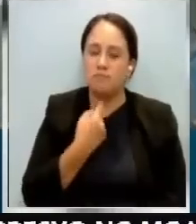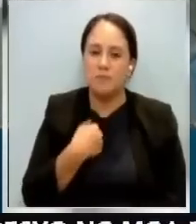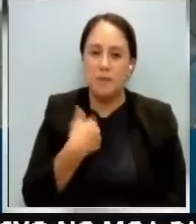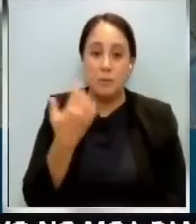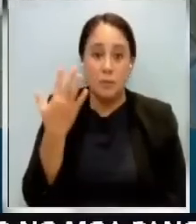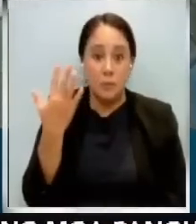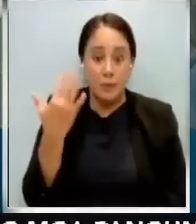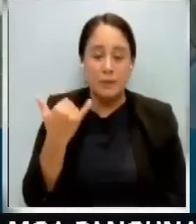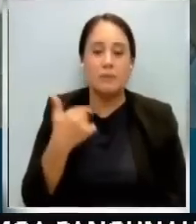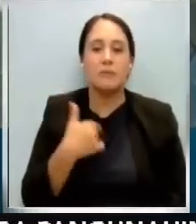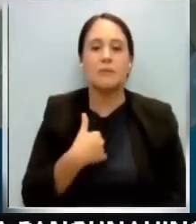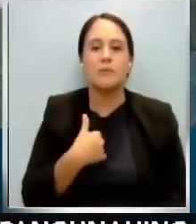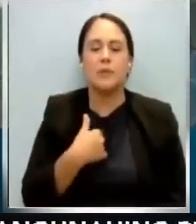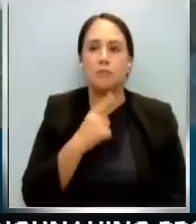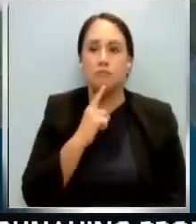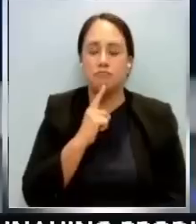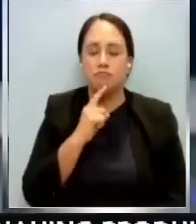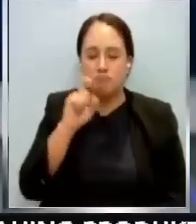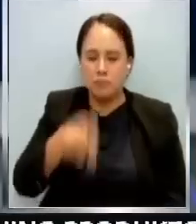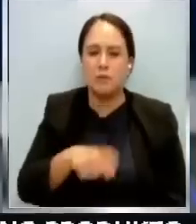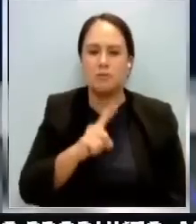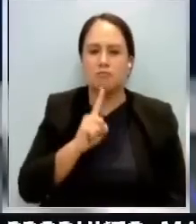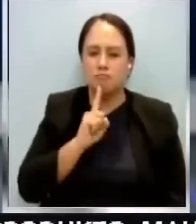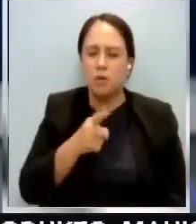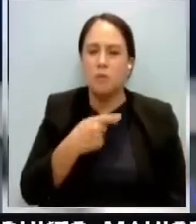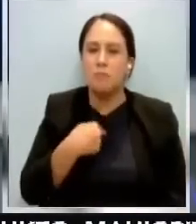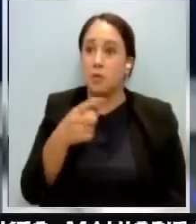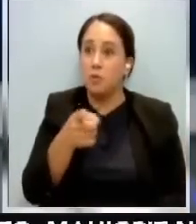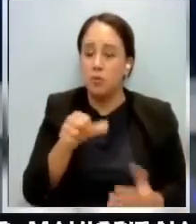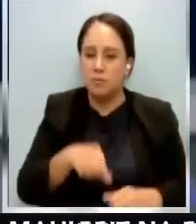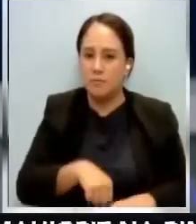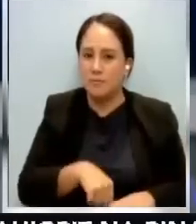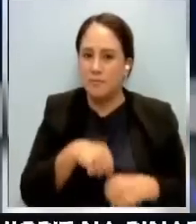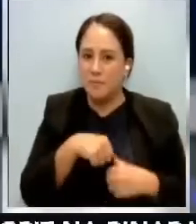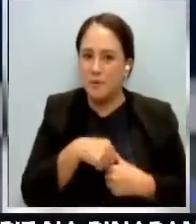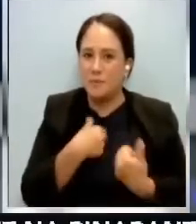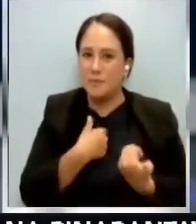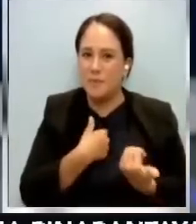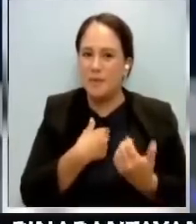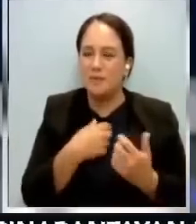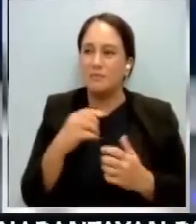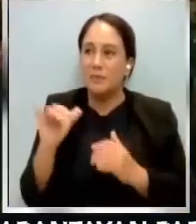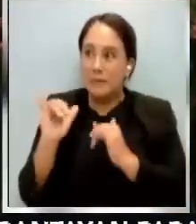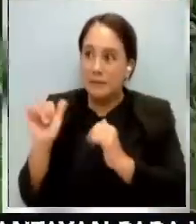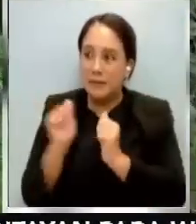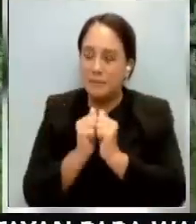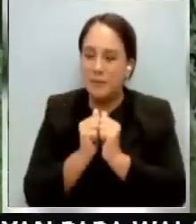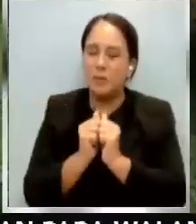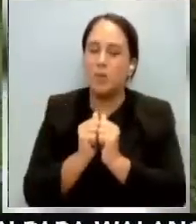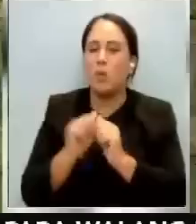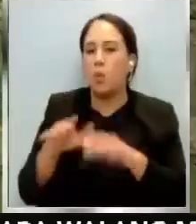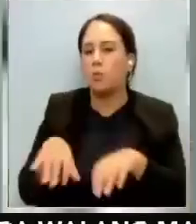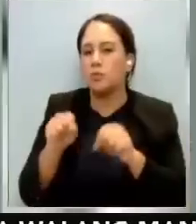gonna make sure na I'm gonna make you guys proud, I'm gonna make my co-host proud and the production proud.